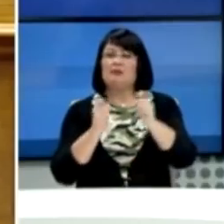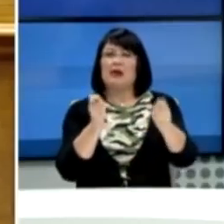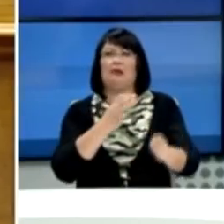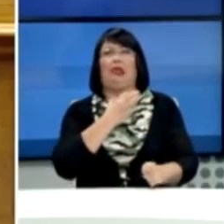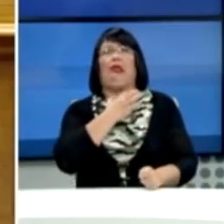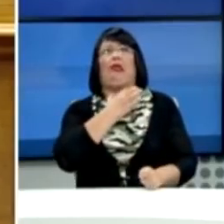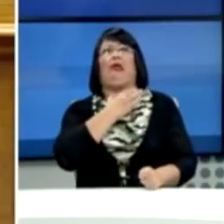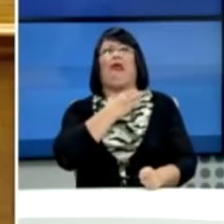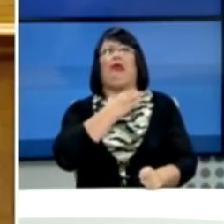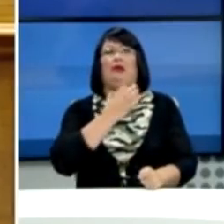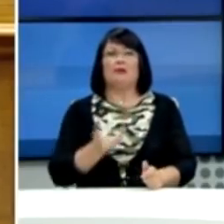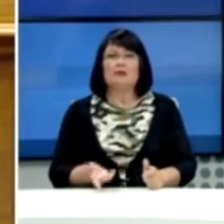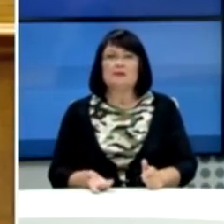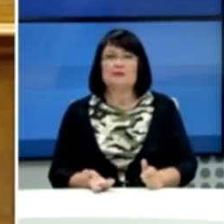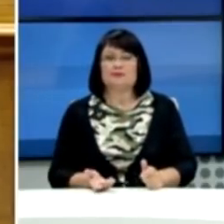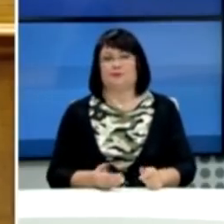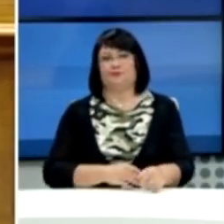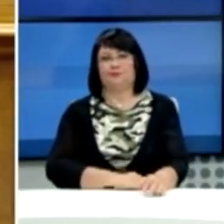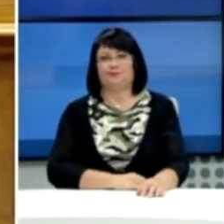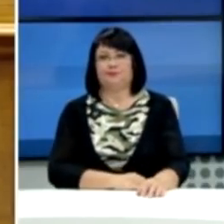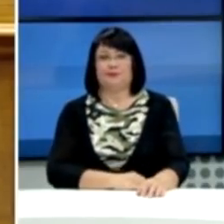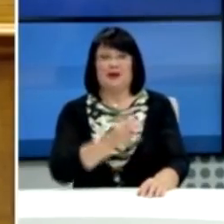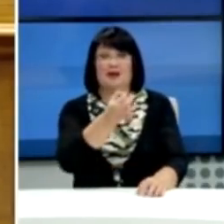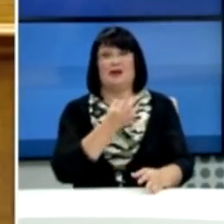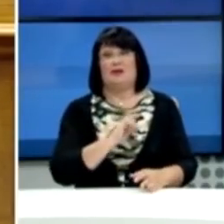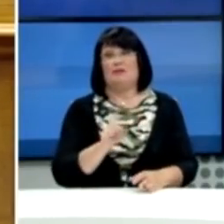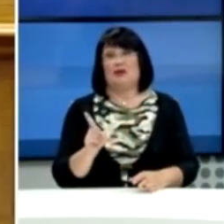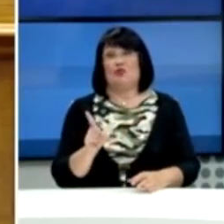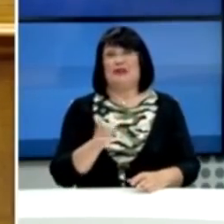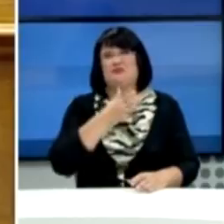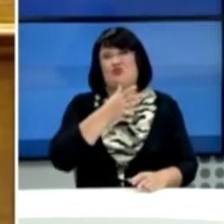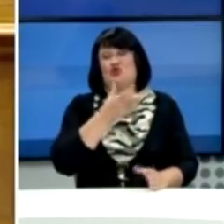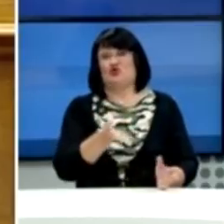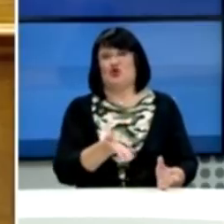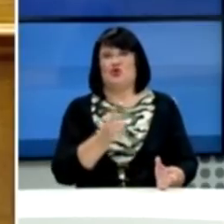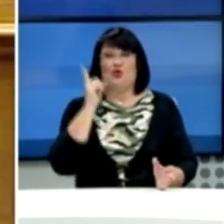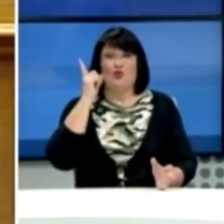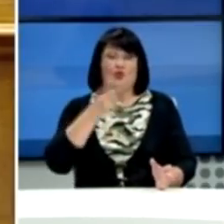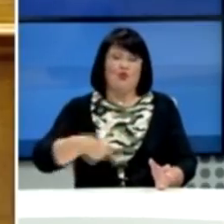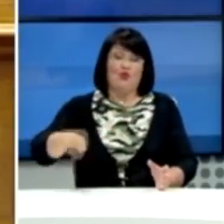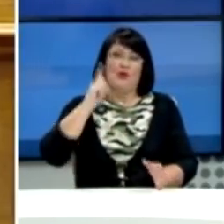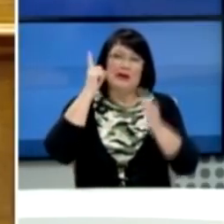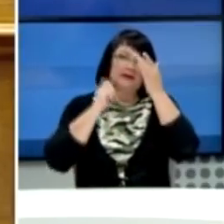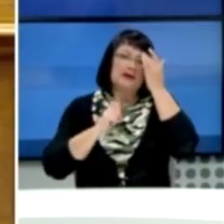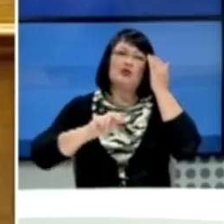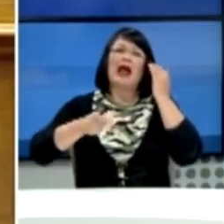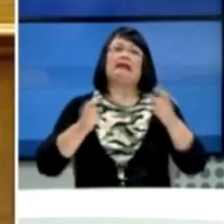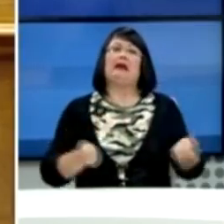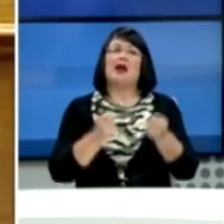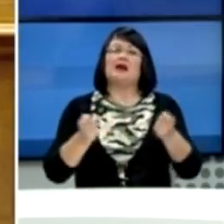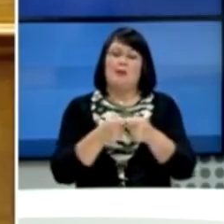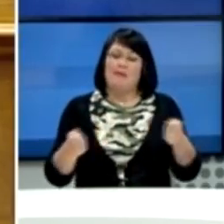πιέζουν ασφυκτικά χωρίς αναστολή. Και μην μας πείτε πως όλα αυτά είναι προσωρινά, γιατί όλοι ξέρουν πως τα αντεργατικά